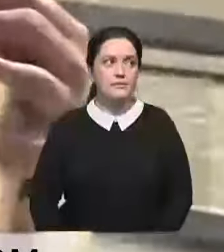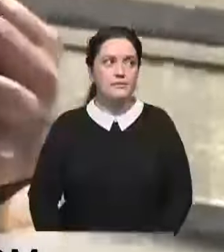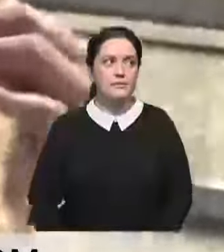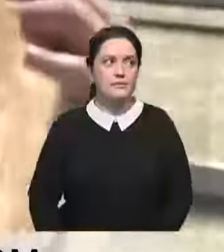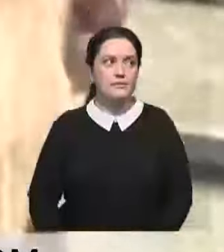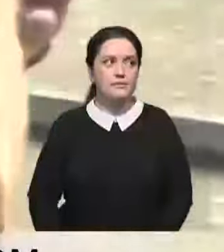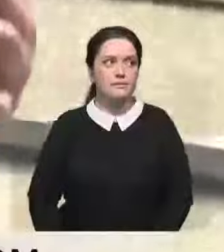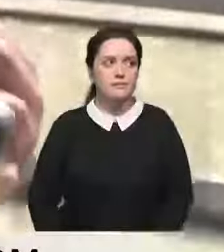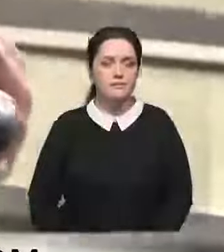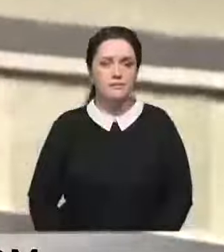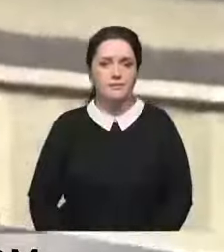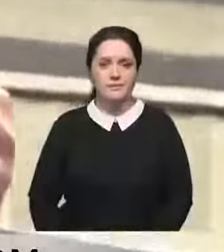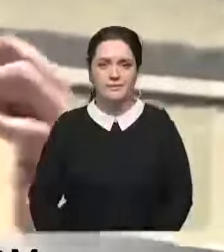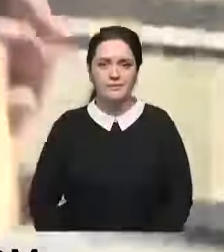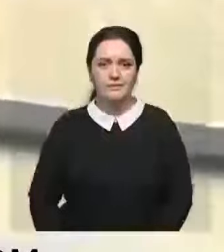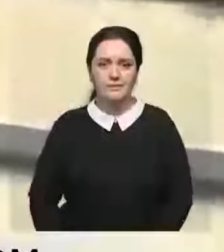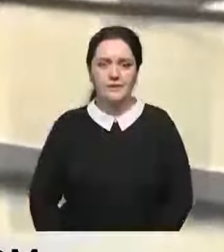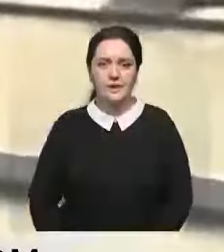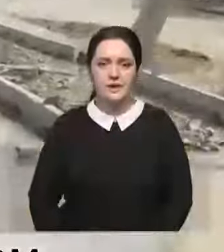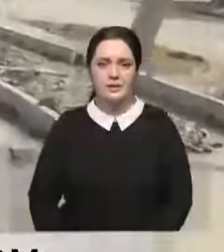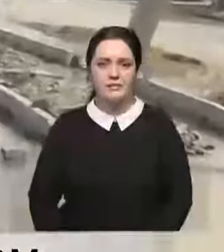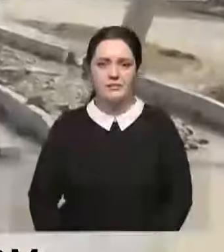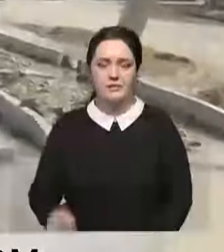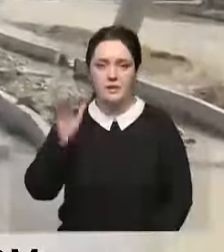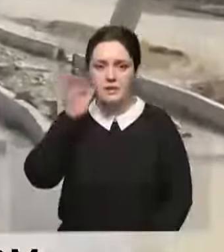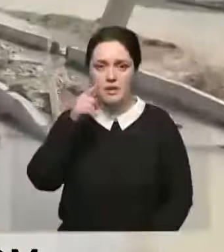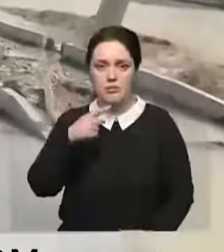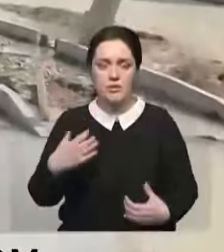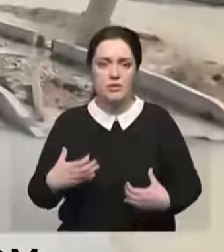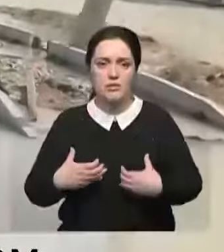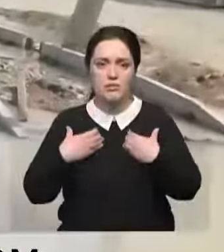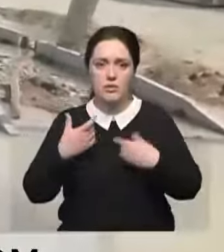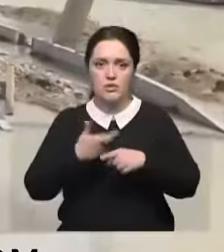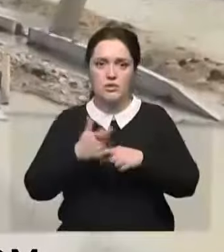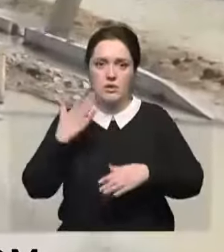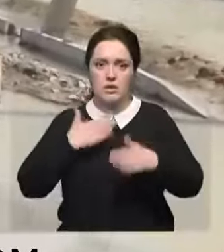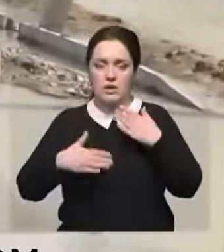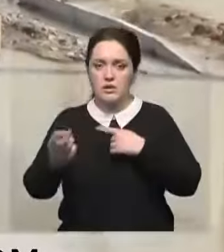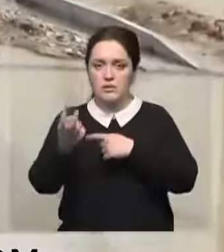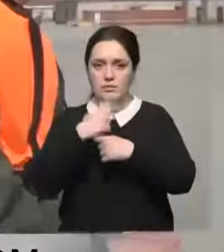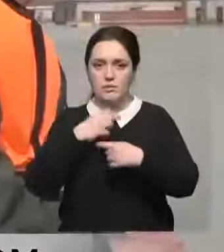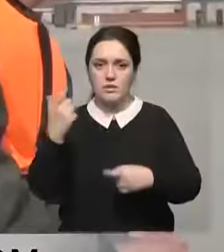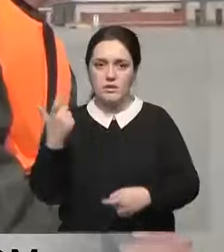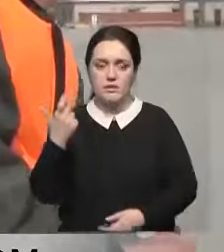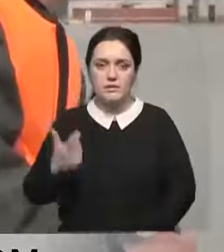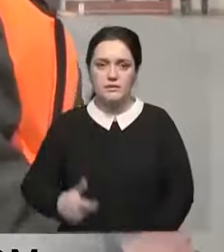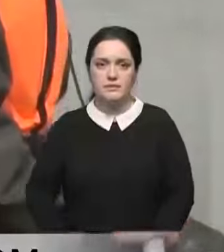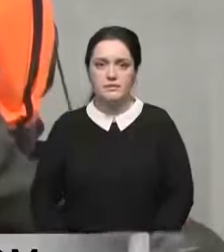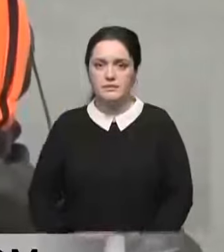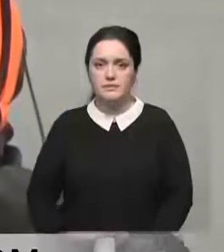Шарик. Судя по записи, четвероногий испытал сильнейший стресс и был очень рад приходу хозяина.